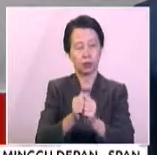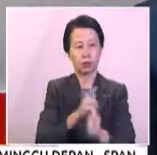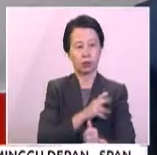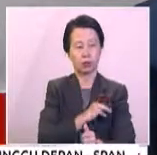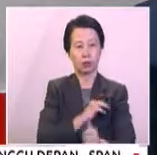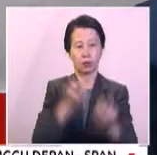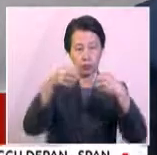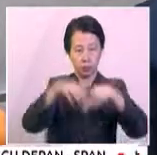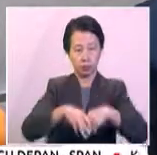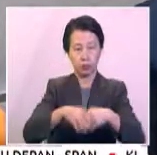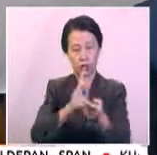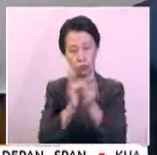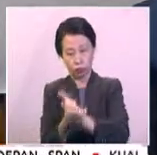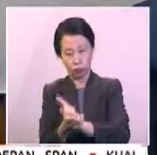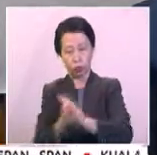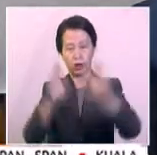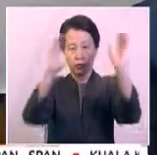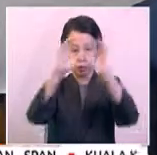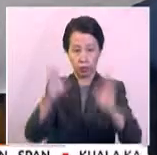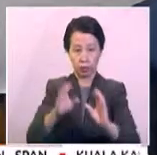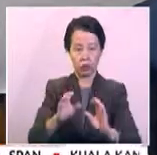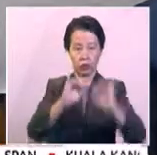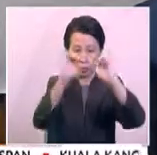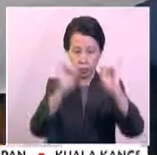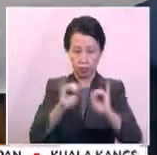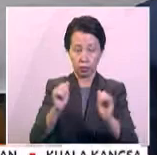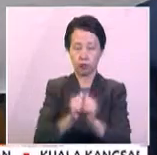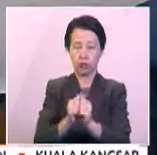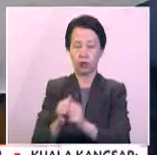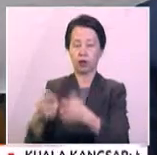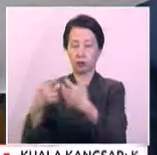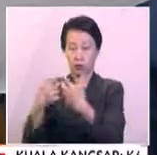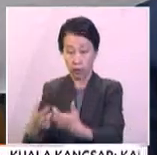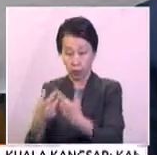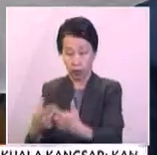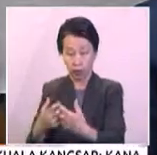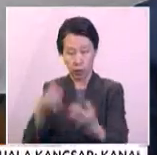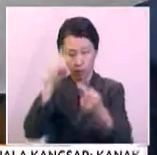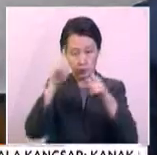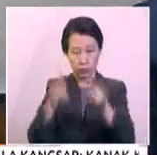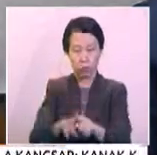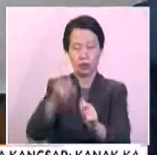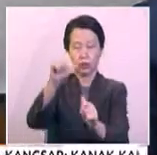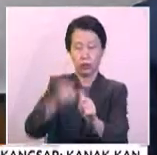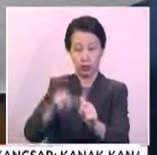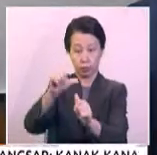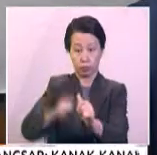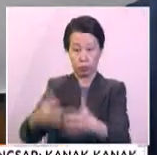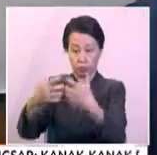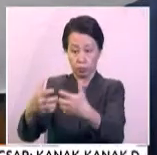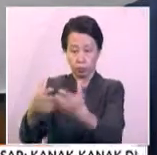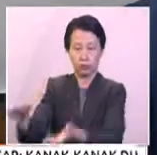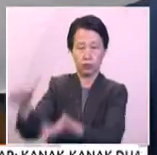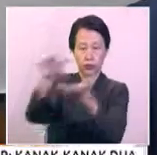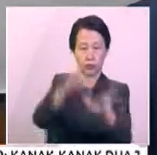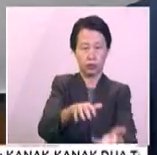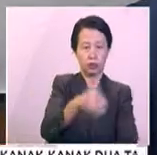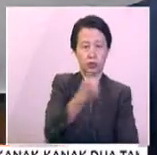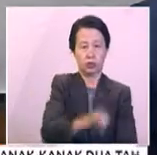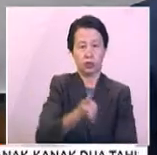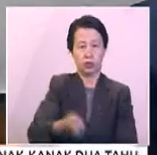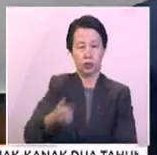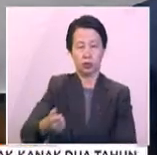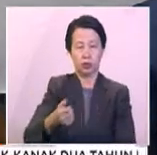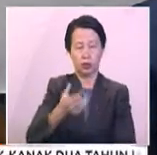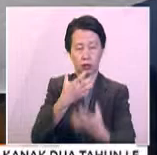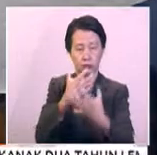dan Perubahan Iklim bersama pihak industri telah bersetuju untuk setiap industri membekalkan alat gas